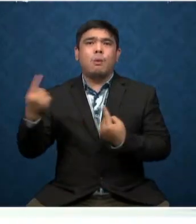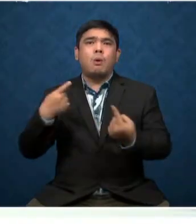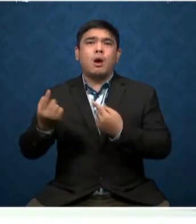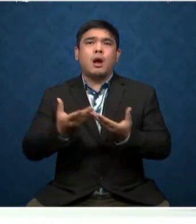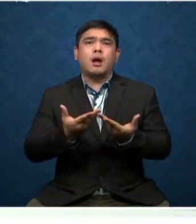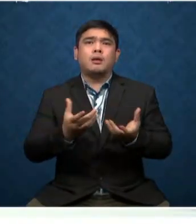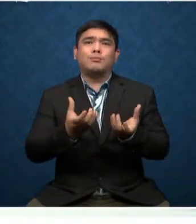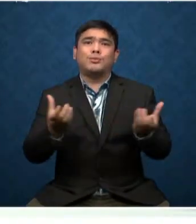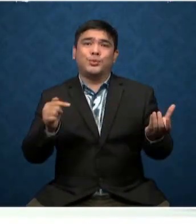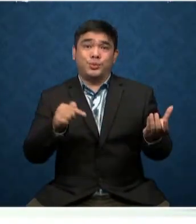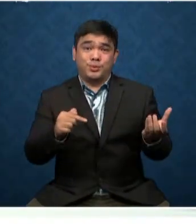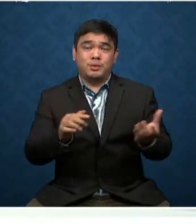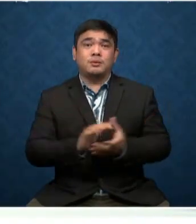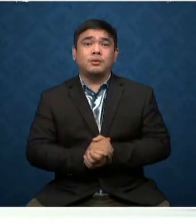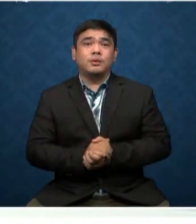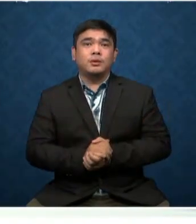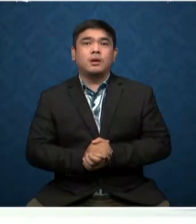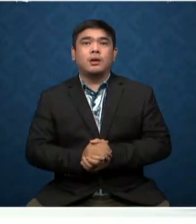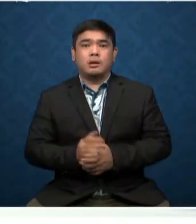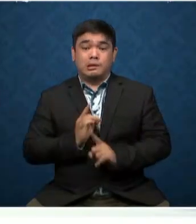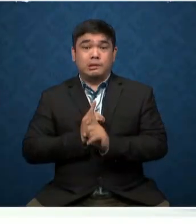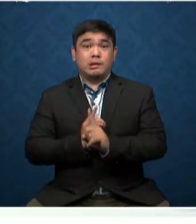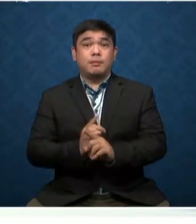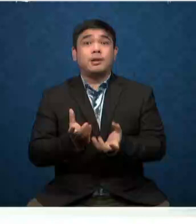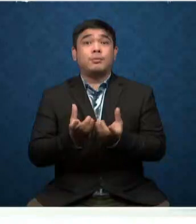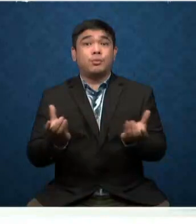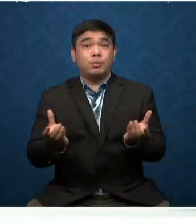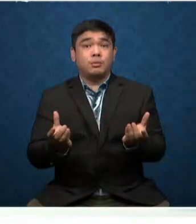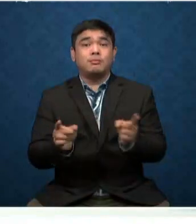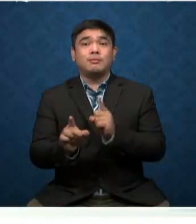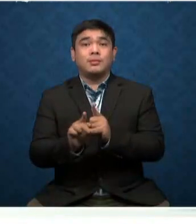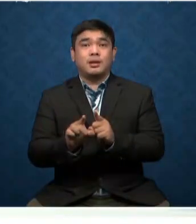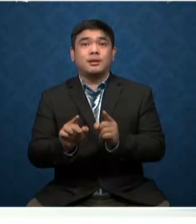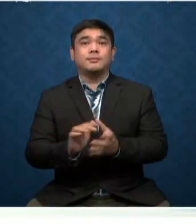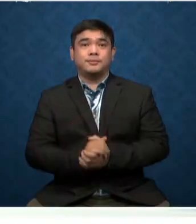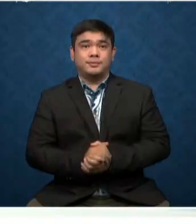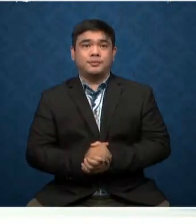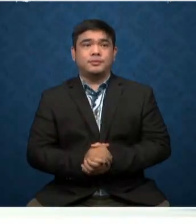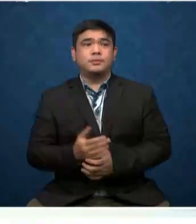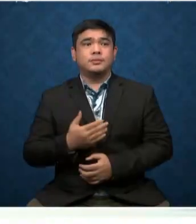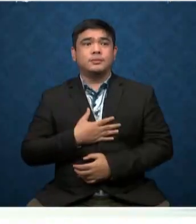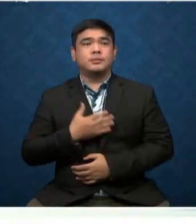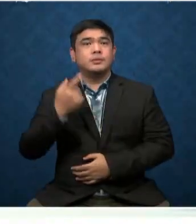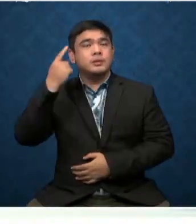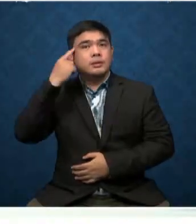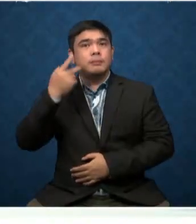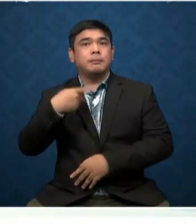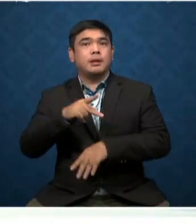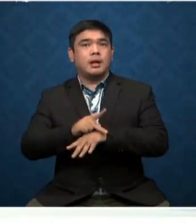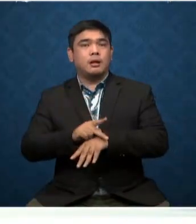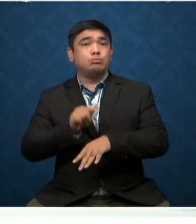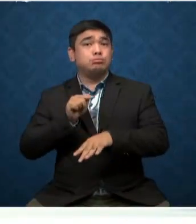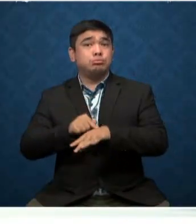บับนี้นะครับซึ่งเราเป็นผู้ปฏิบัติตามรัฐธรรมนูญฉบับนี้เช่นเดียวกันอย่างไรก็ดีครับเมื่อท่านประธานเร่งม